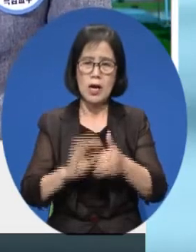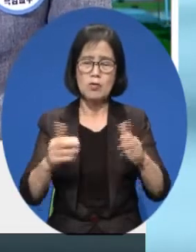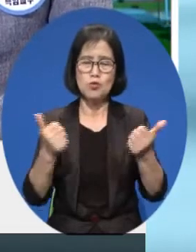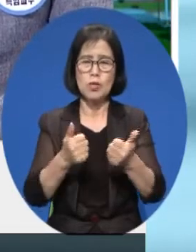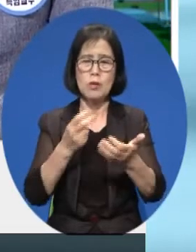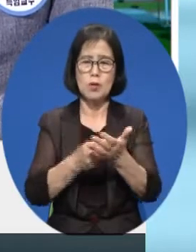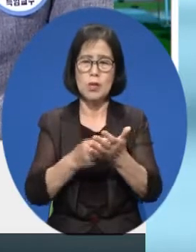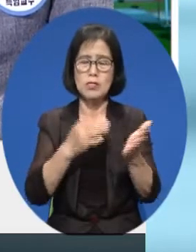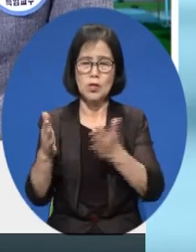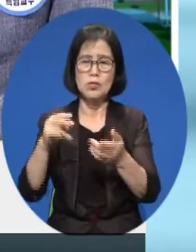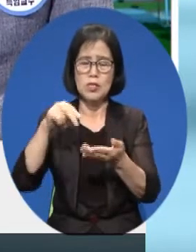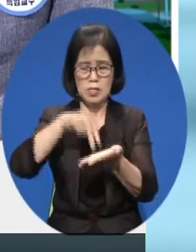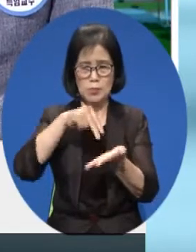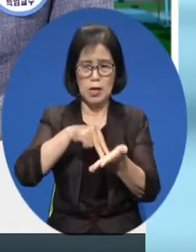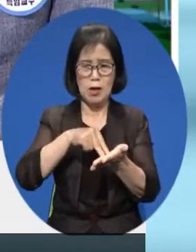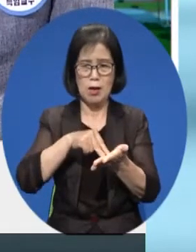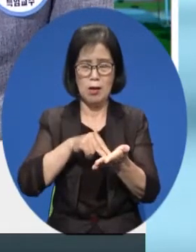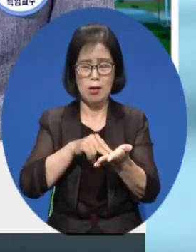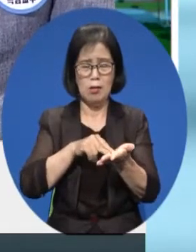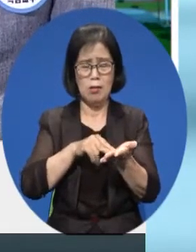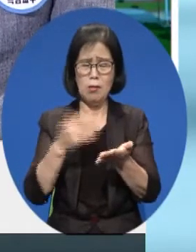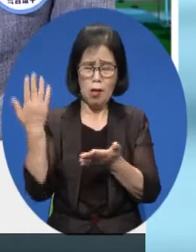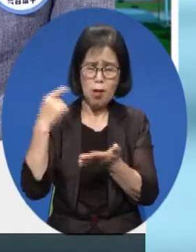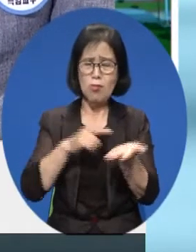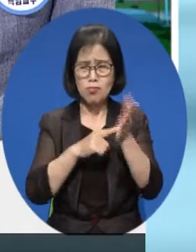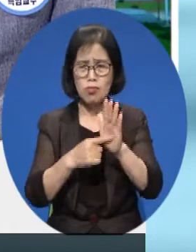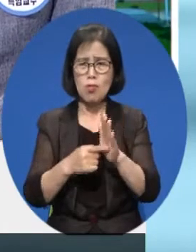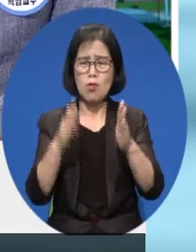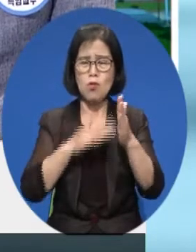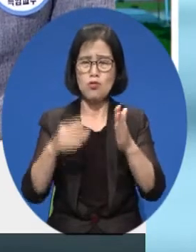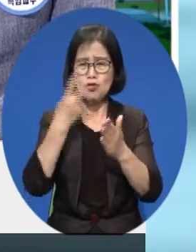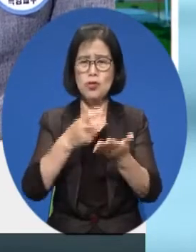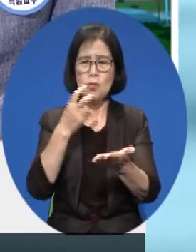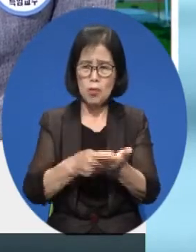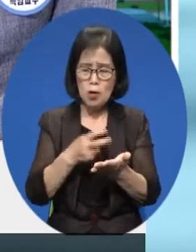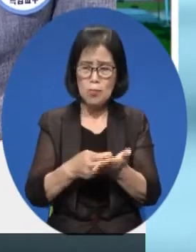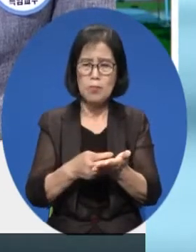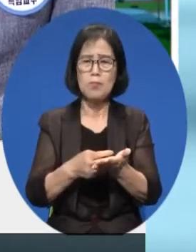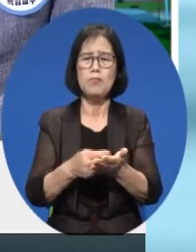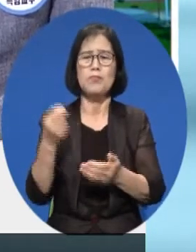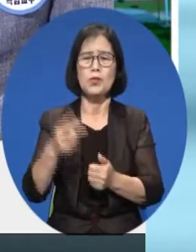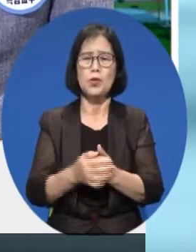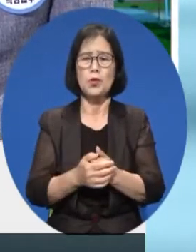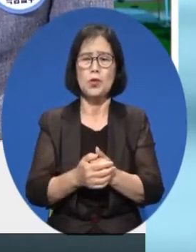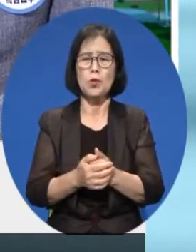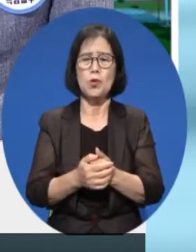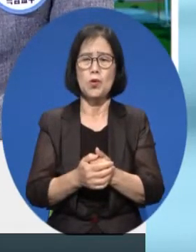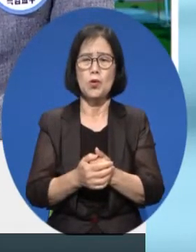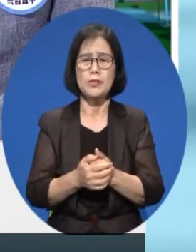처리에 대해서 이렇게 입장을 표명 안 했는지 전 이해가 안 돼요. 공수처법이라든지 예를 들면은 4.27 판문점